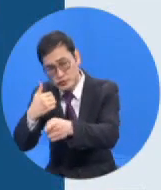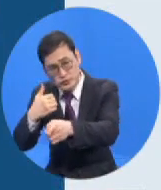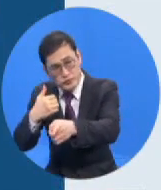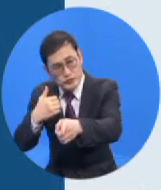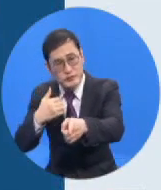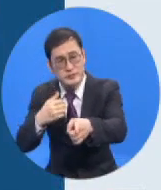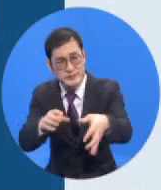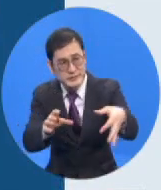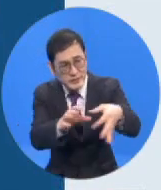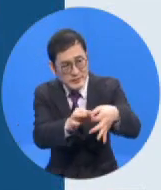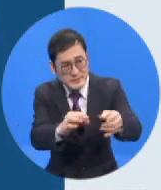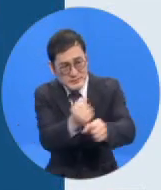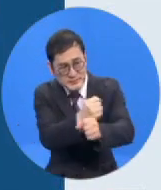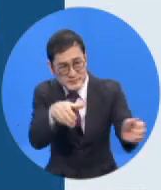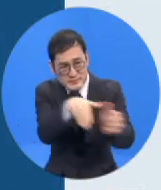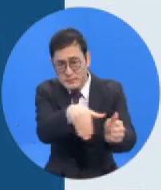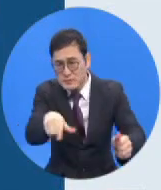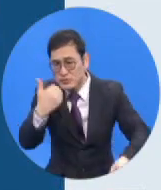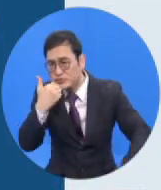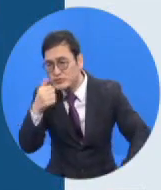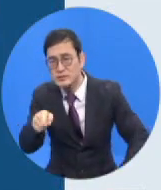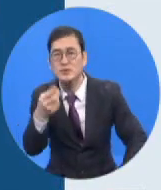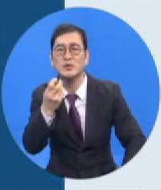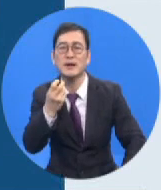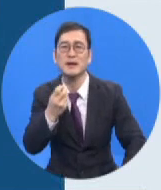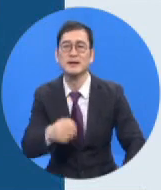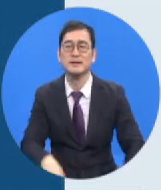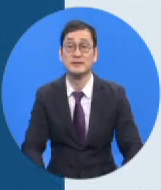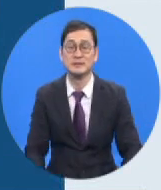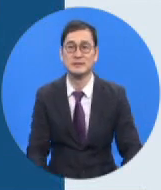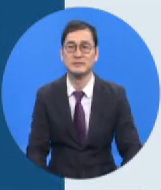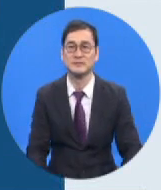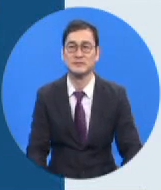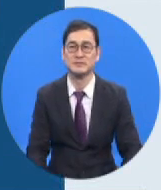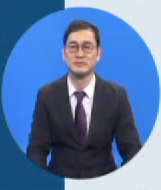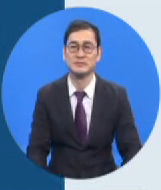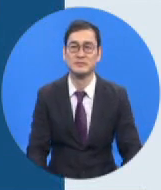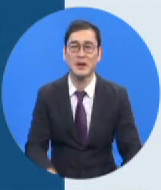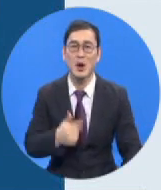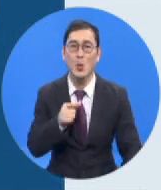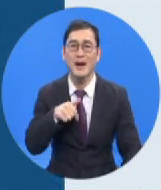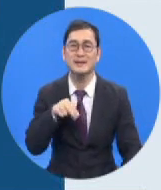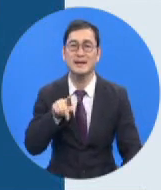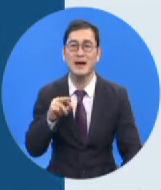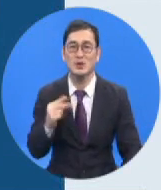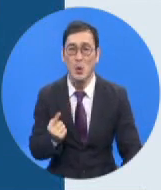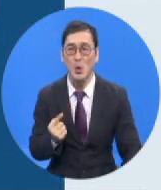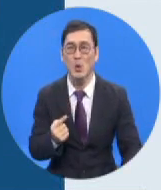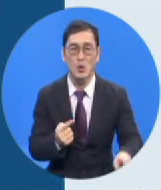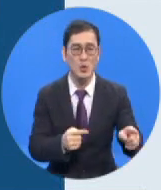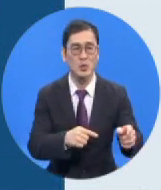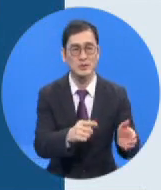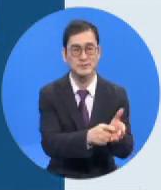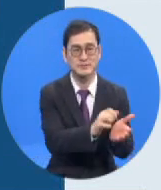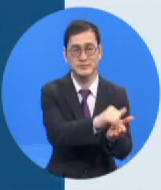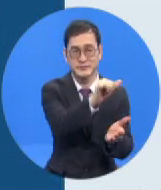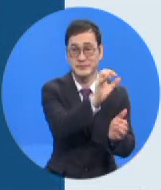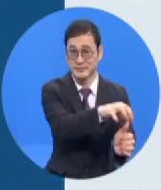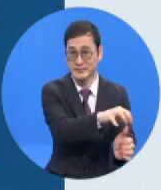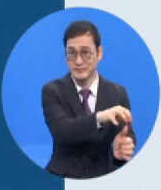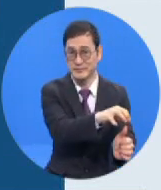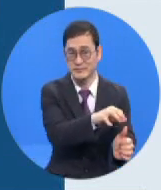곽상도 국민의힘 국회의원은 긴급 출근뿐 아니라 김학의 사건을 키워나가는 데